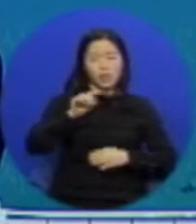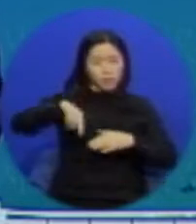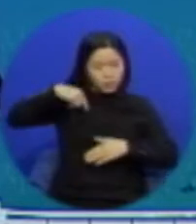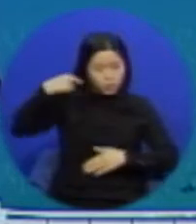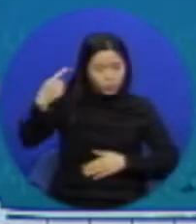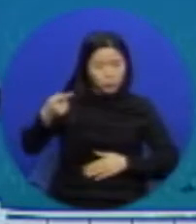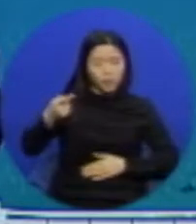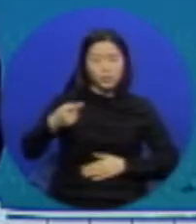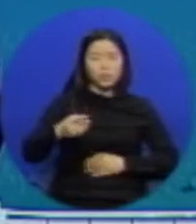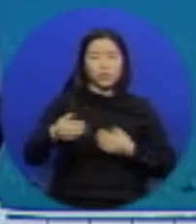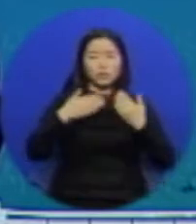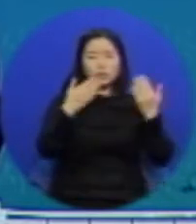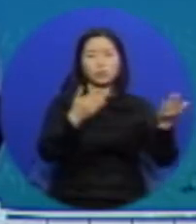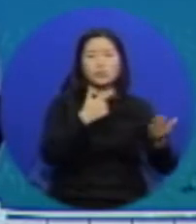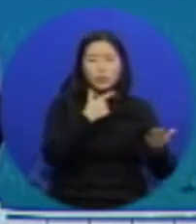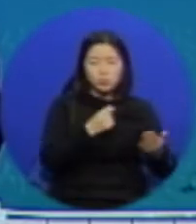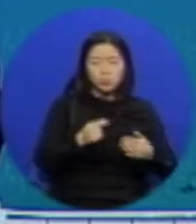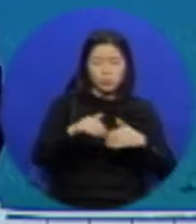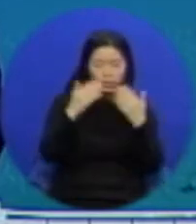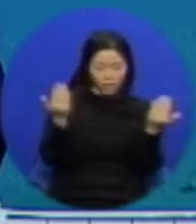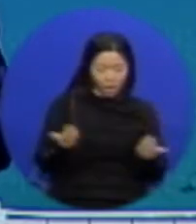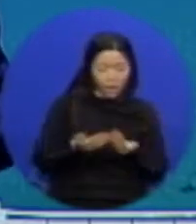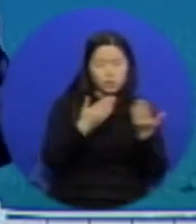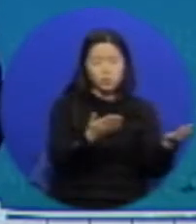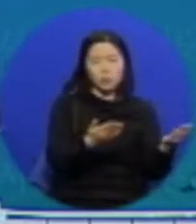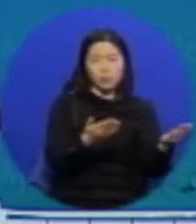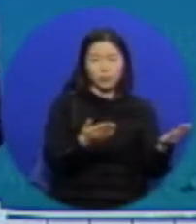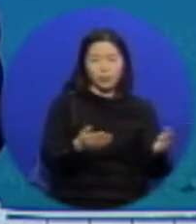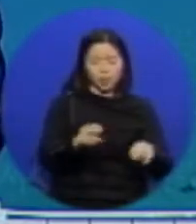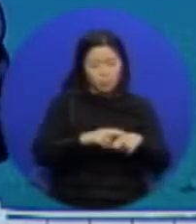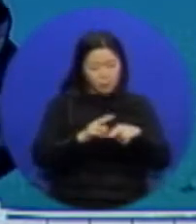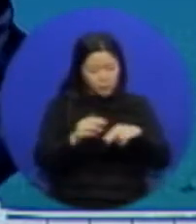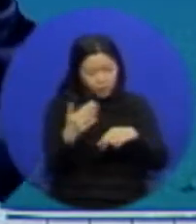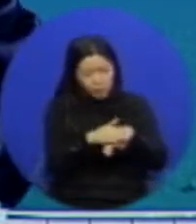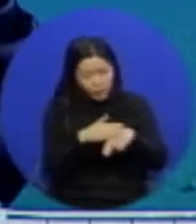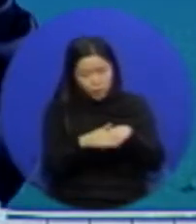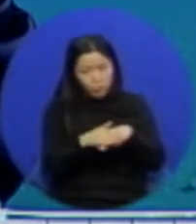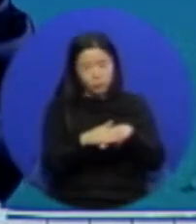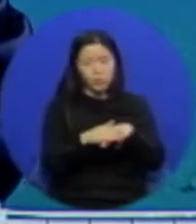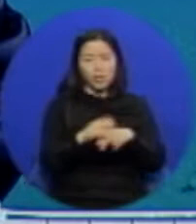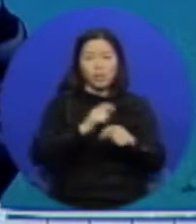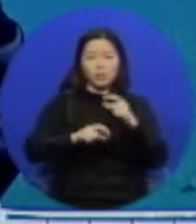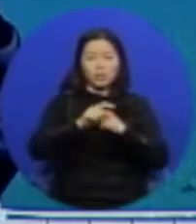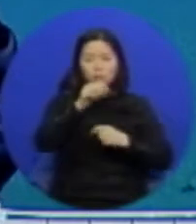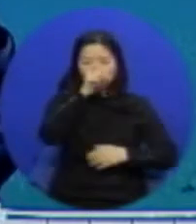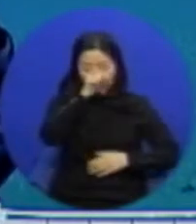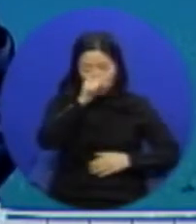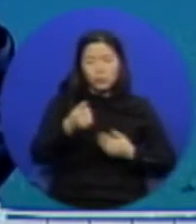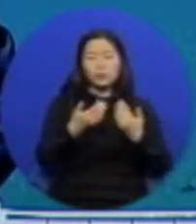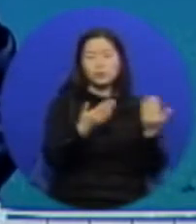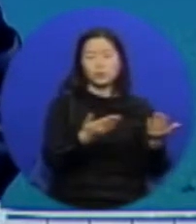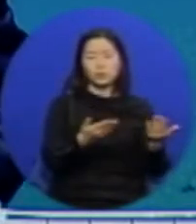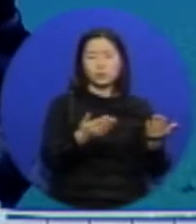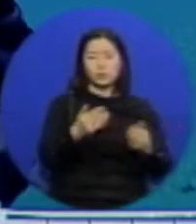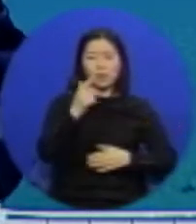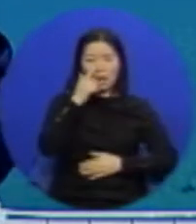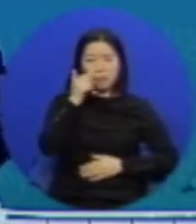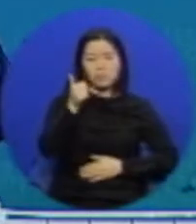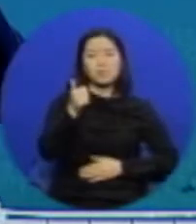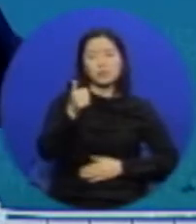맞았던 거 다 싸매고 그것 때문에 더 좋은 것을 주고 기쁘게 해주려고 하는 것이 아버지 마음이죠